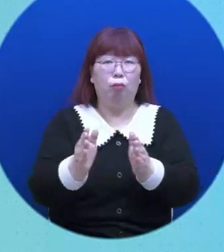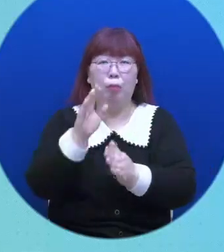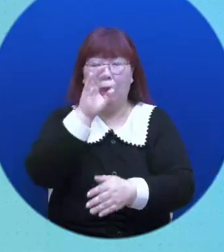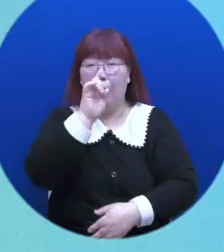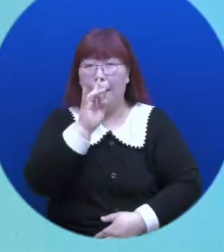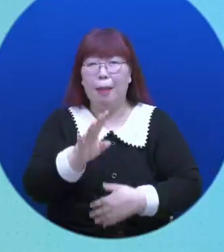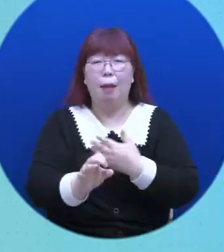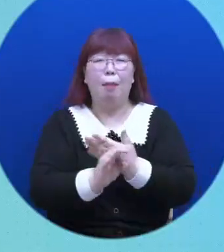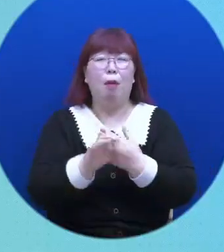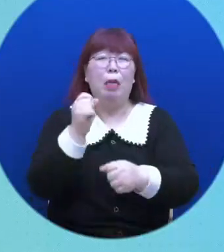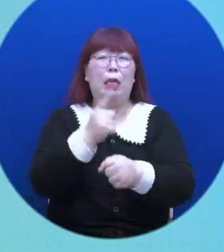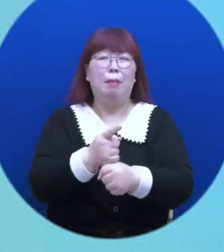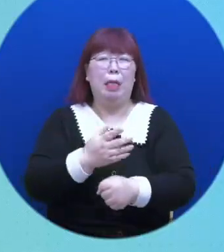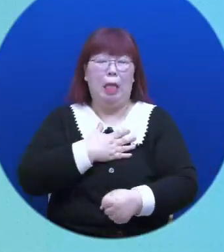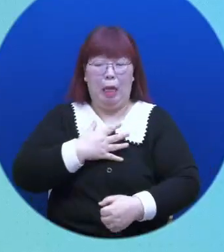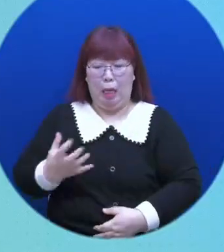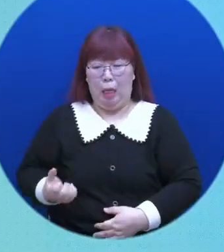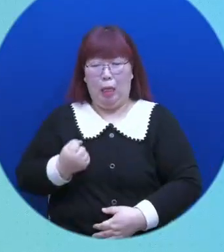가지고 있는 것까지 다